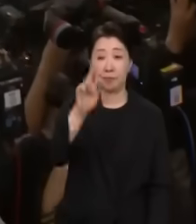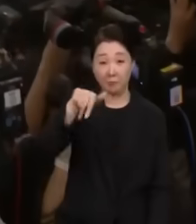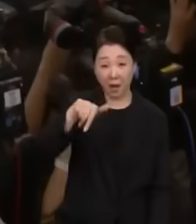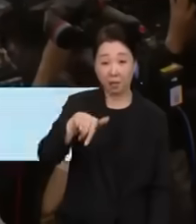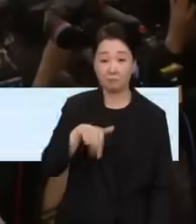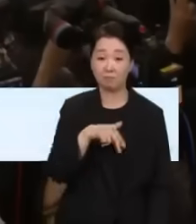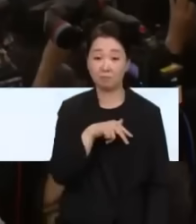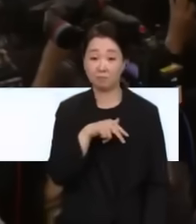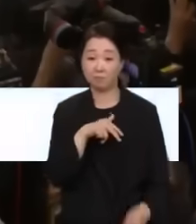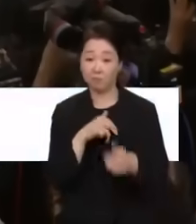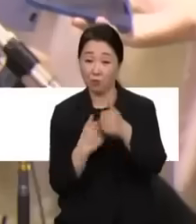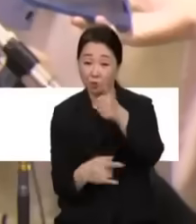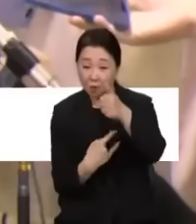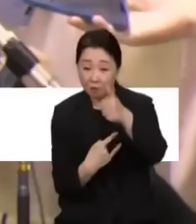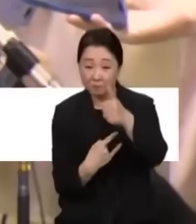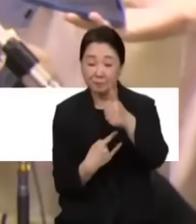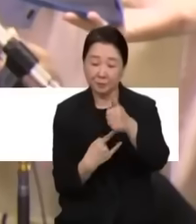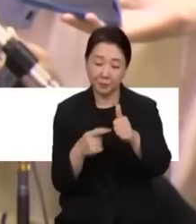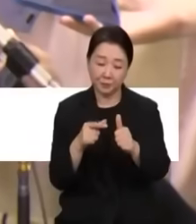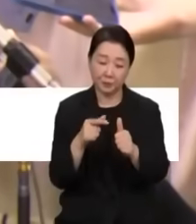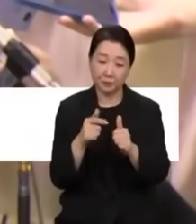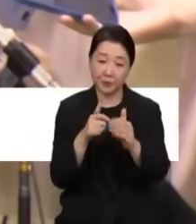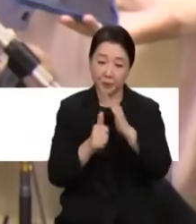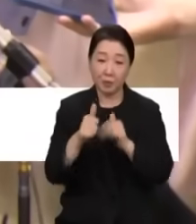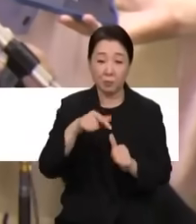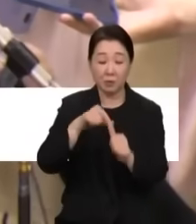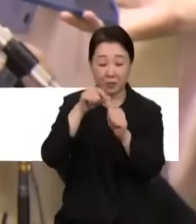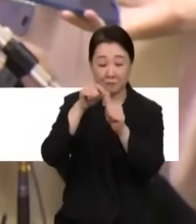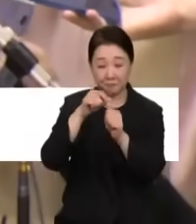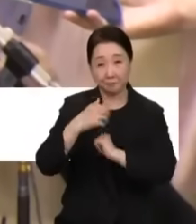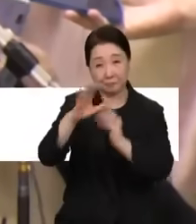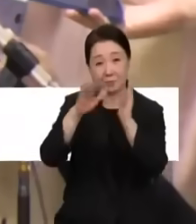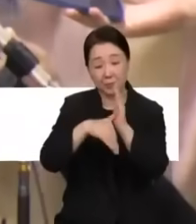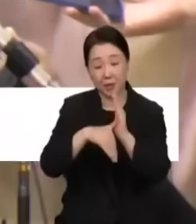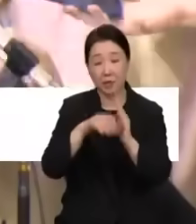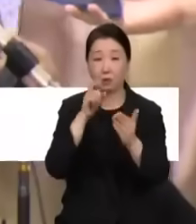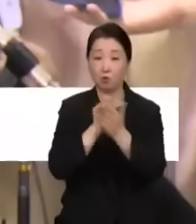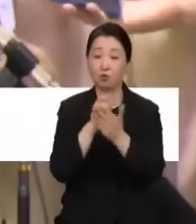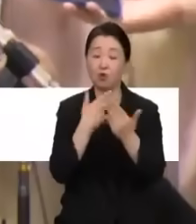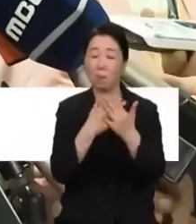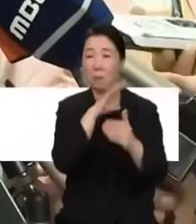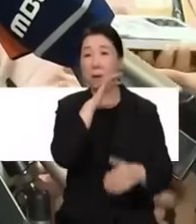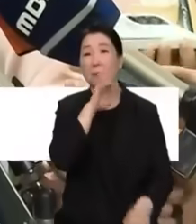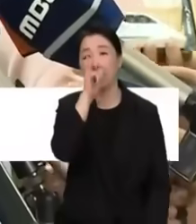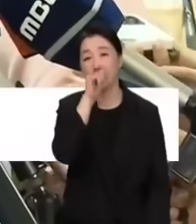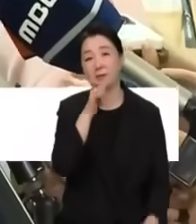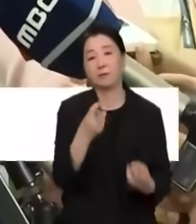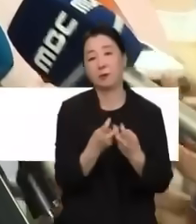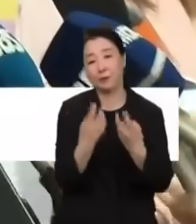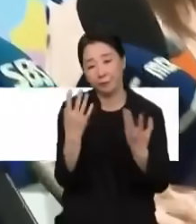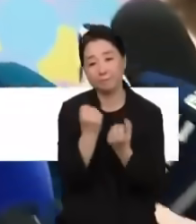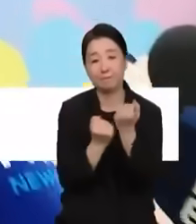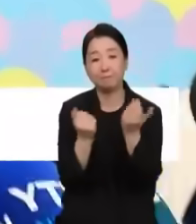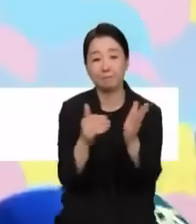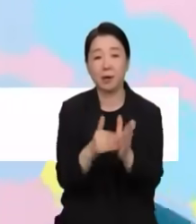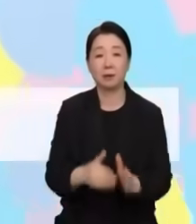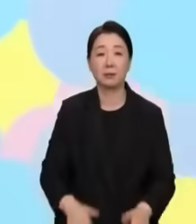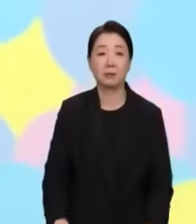위원은 대표팀 감독 선임 과정을 공개해 축구협회의 반발을 샀지만 그럴 수밖에 없었던 이유를